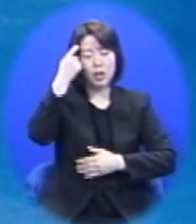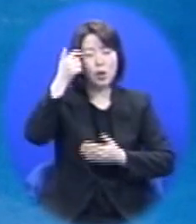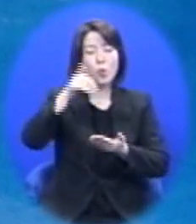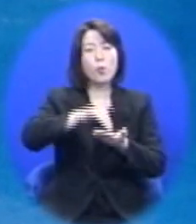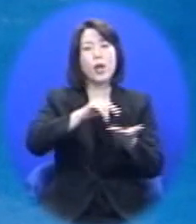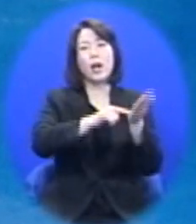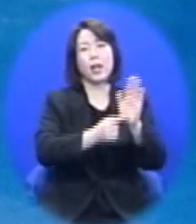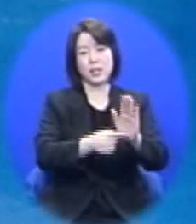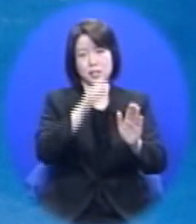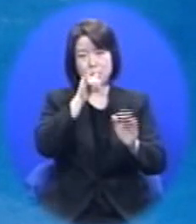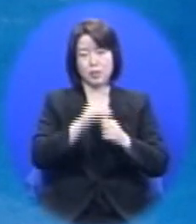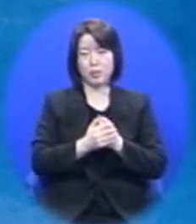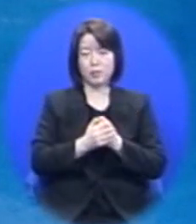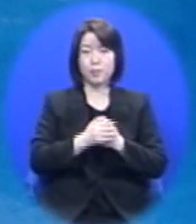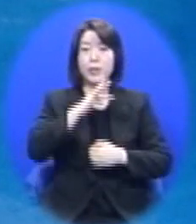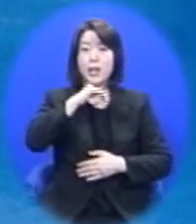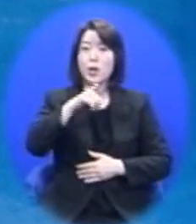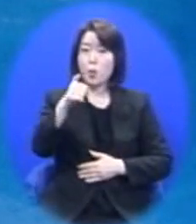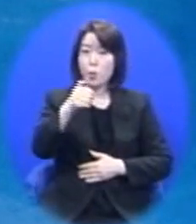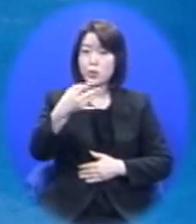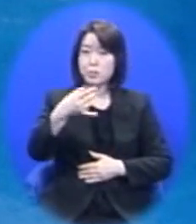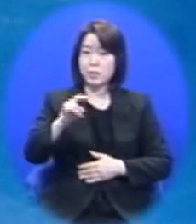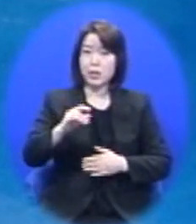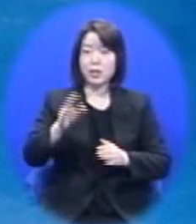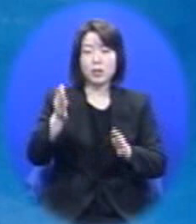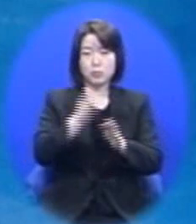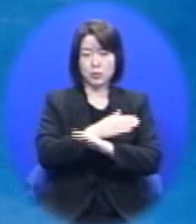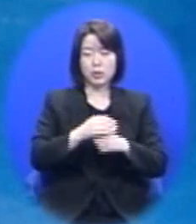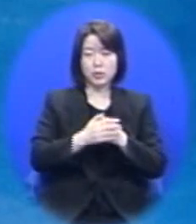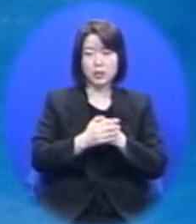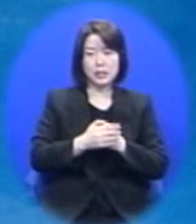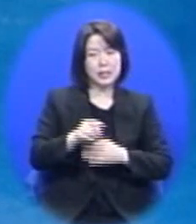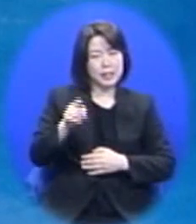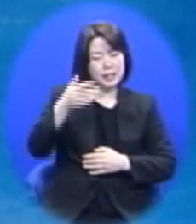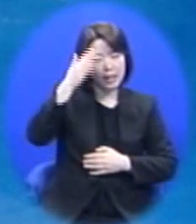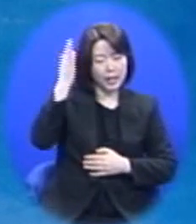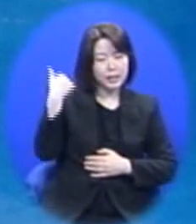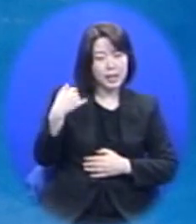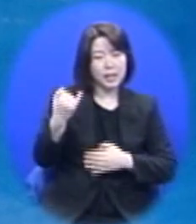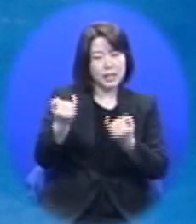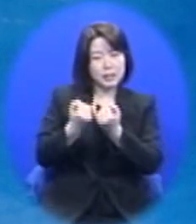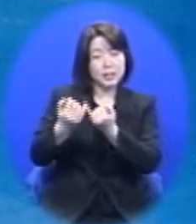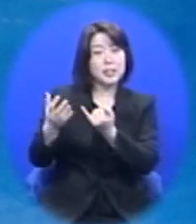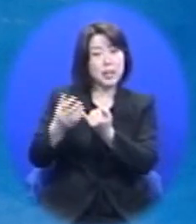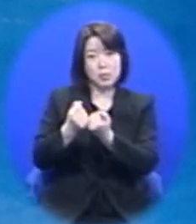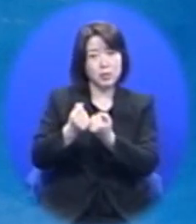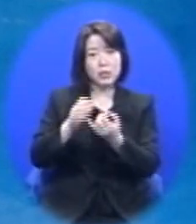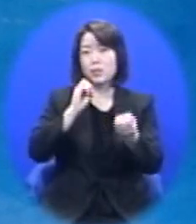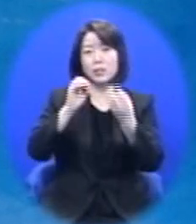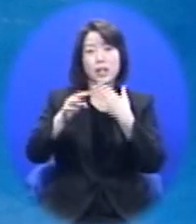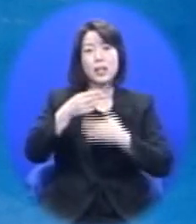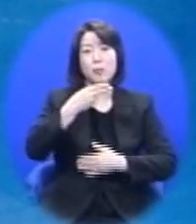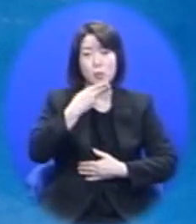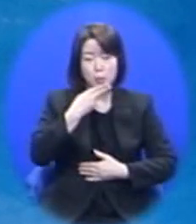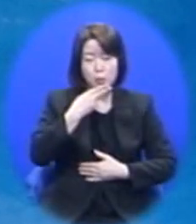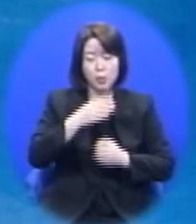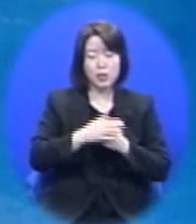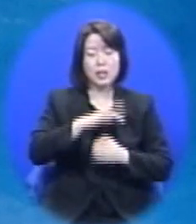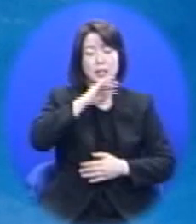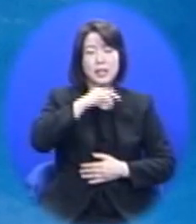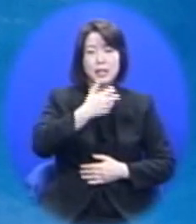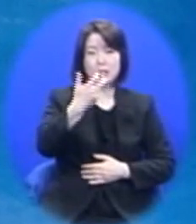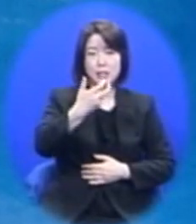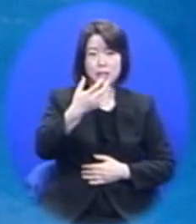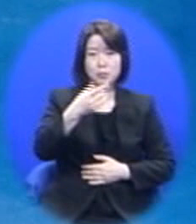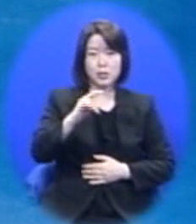시작하고, 50대부터는 그때 그 여자 잡을 걸 이런 대답은 없어지고, 70대 남자 가장